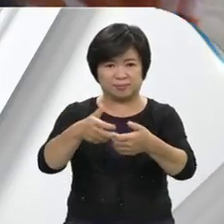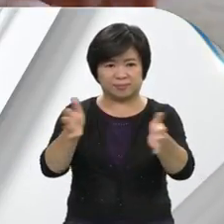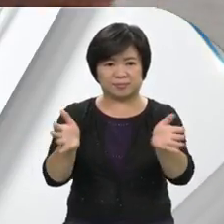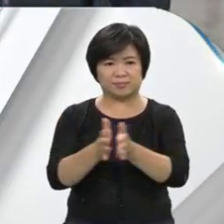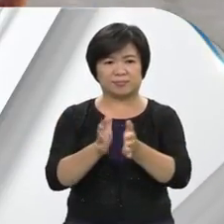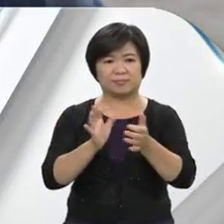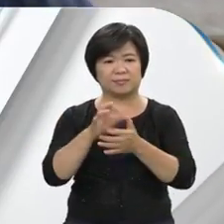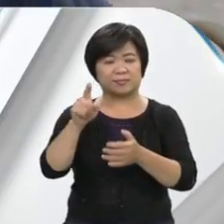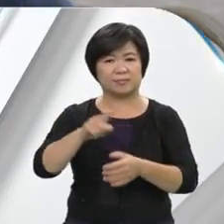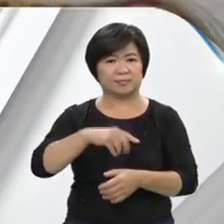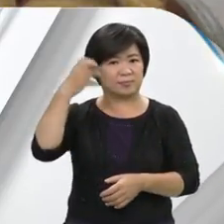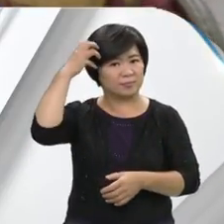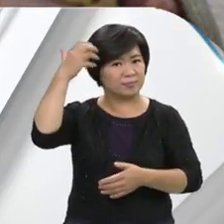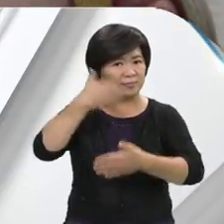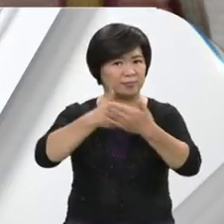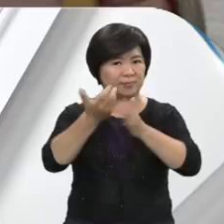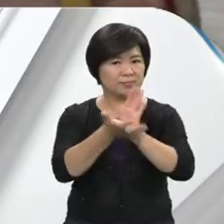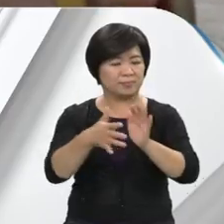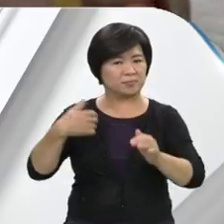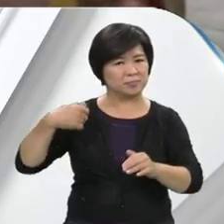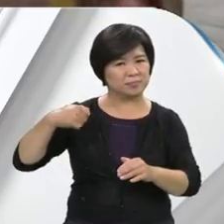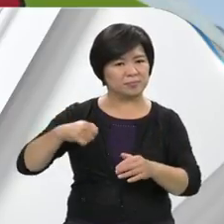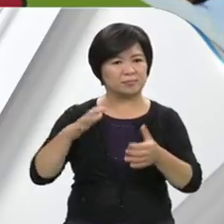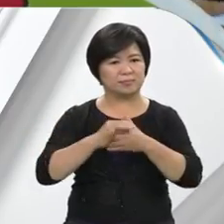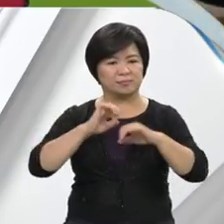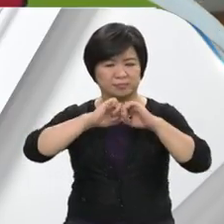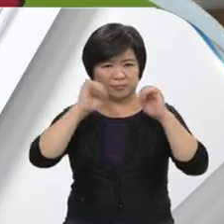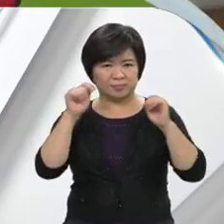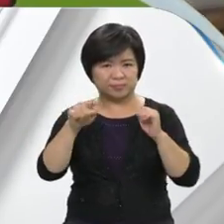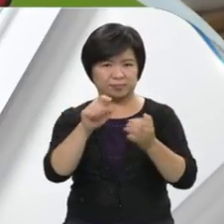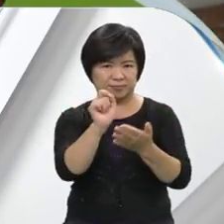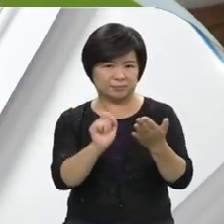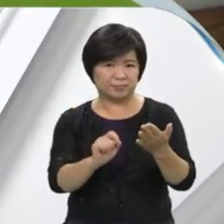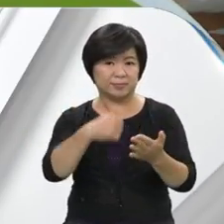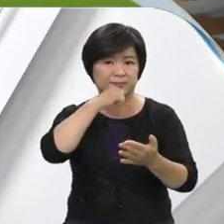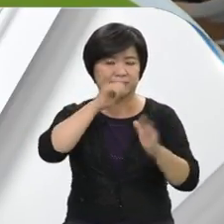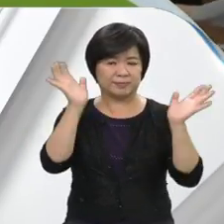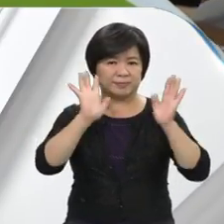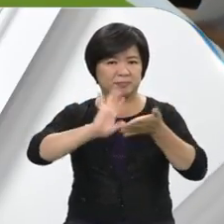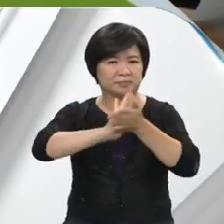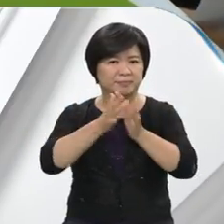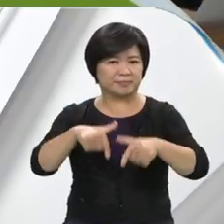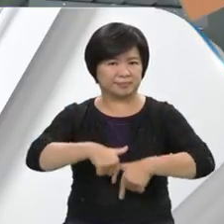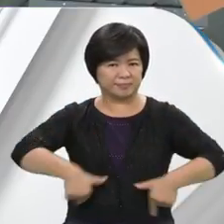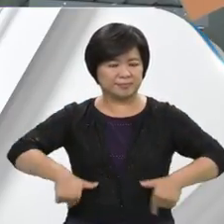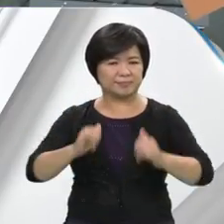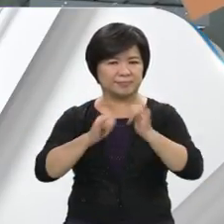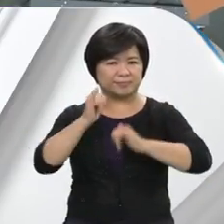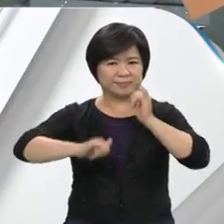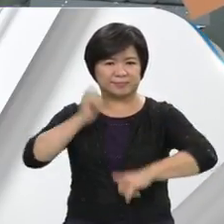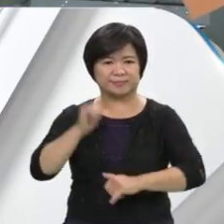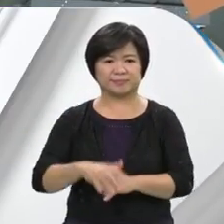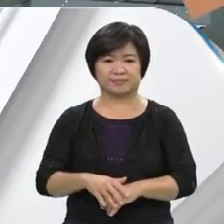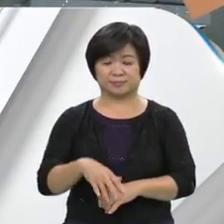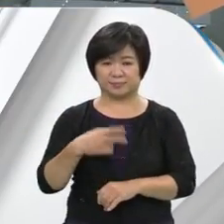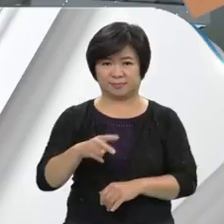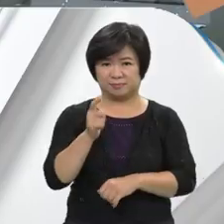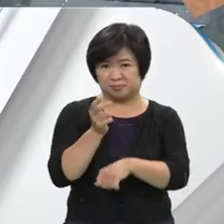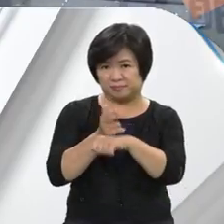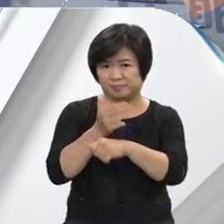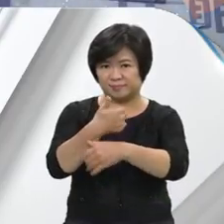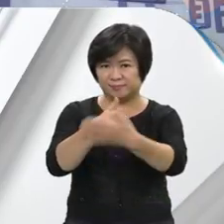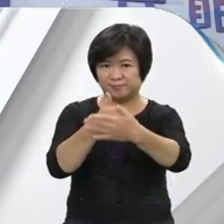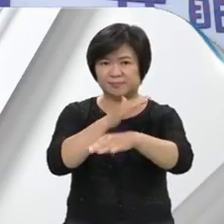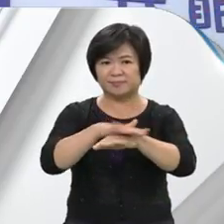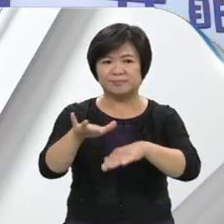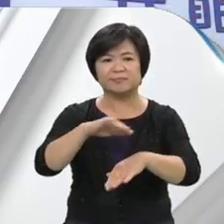每年是以小杨展主席向他探讨消除台湾声音的变勇敢的故事。韩国每同也就故事去做影